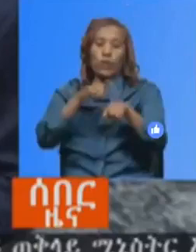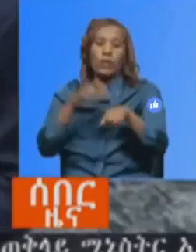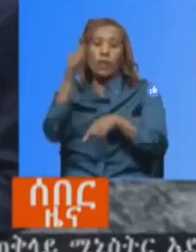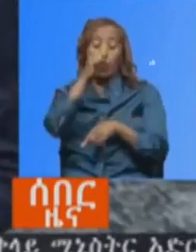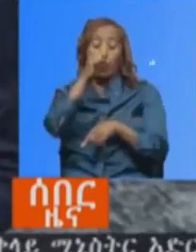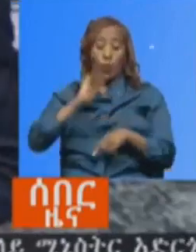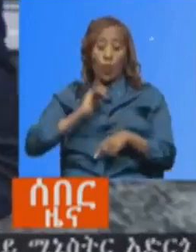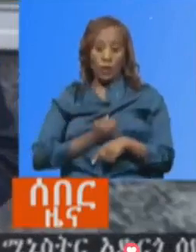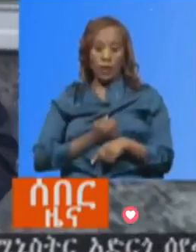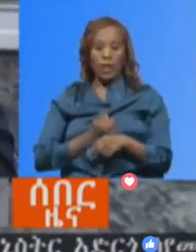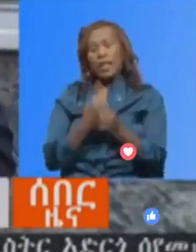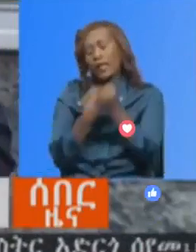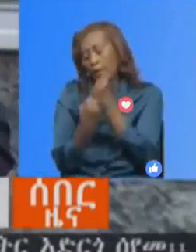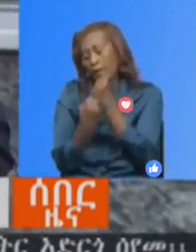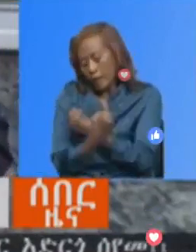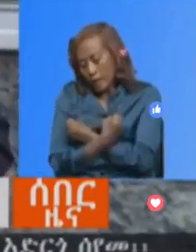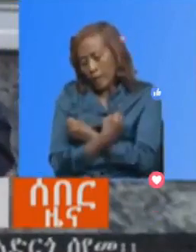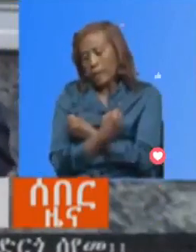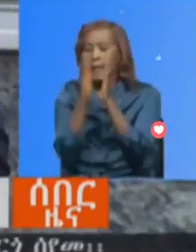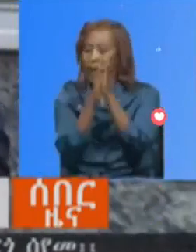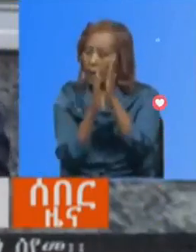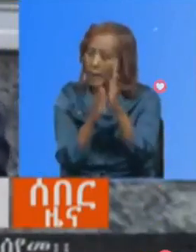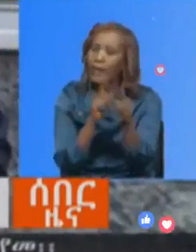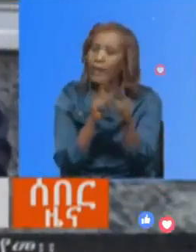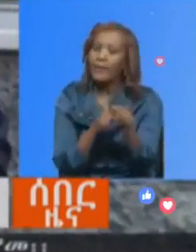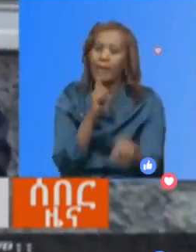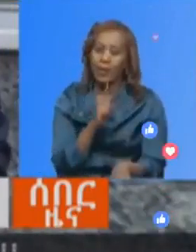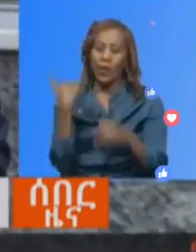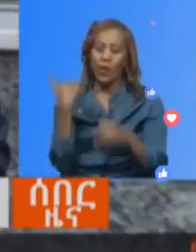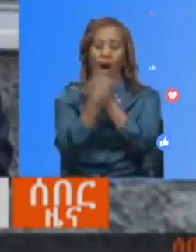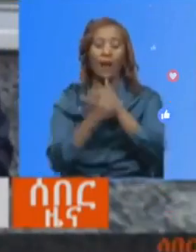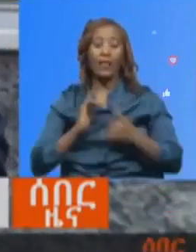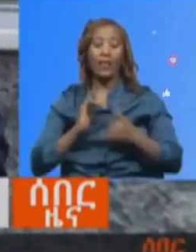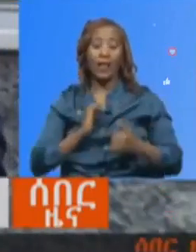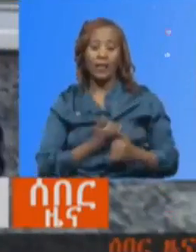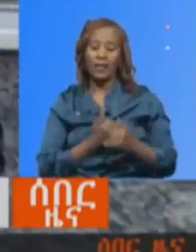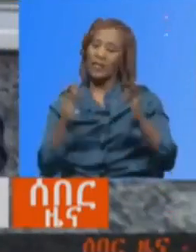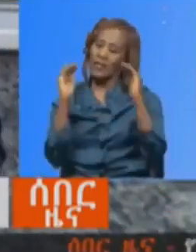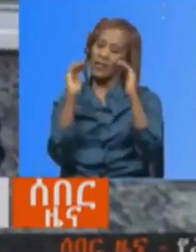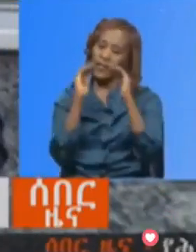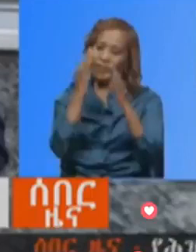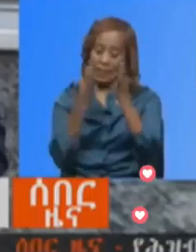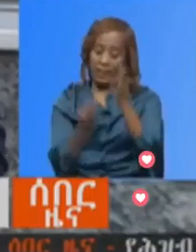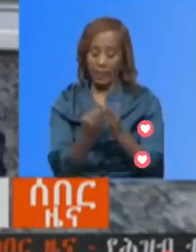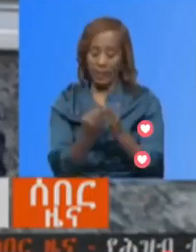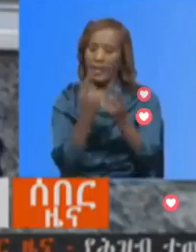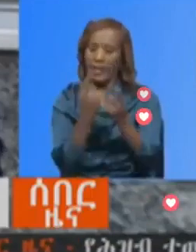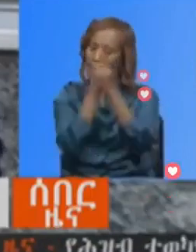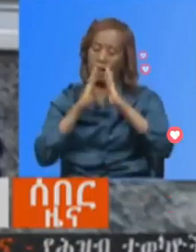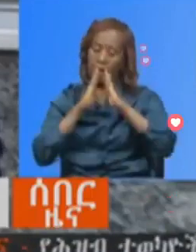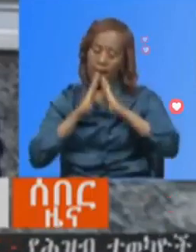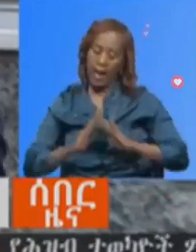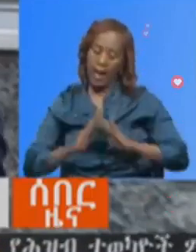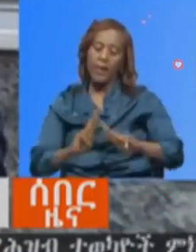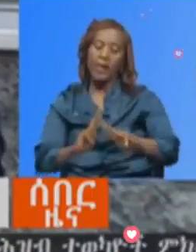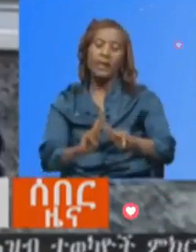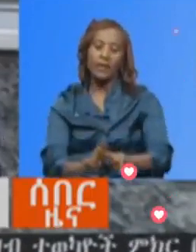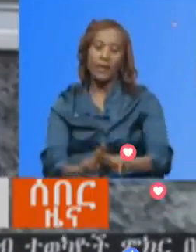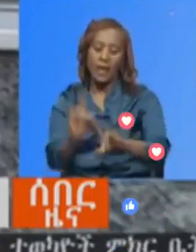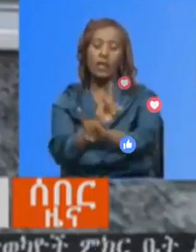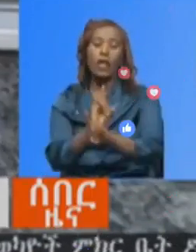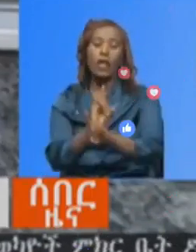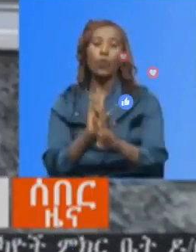በኢትዮጵያችን የፍቅርና የይቅርታ ጊዜ ነው። ሀገራችን ፍትህ፣ ነጻነትና ሰላም የሰፈነባት፣